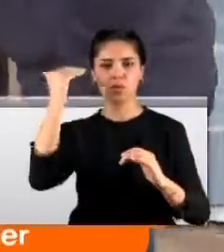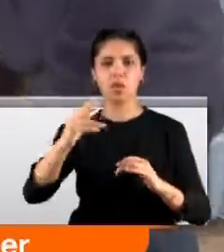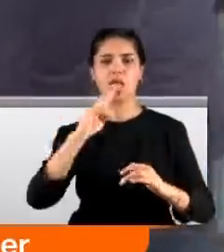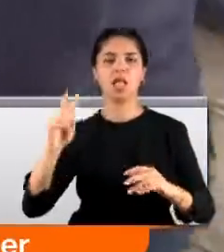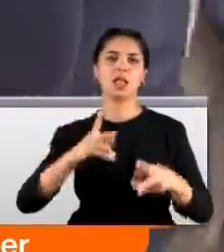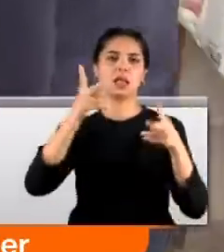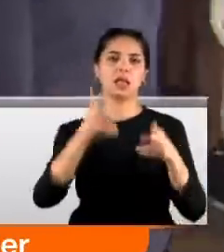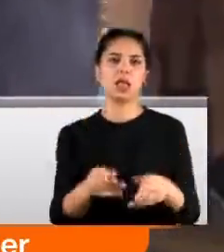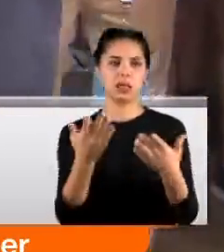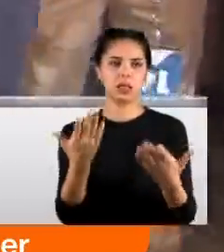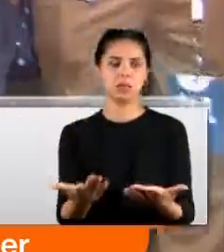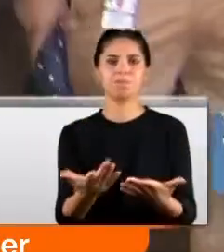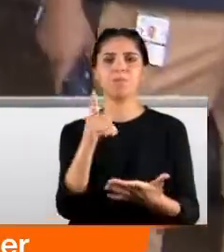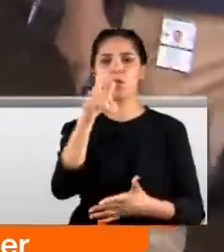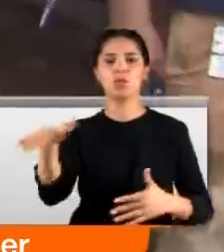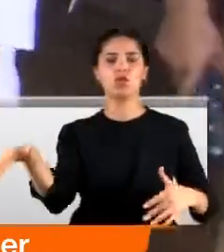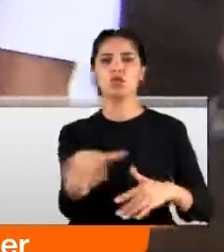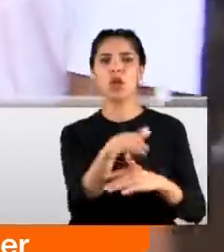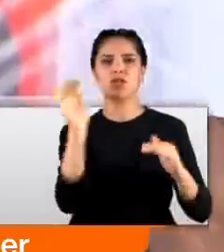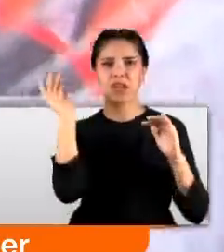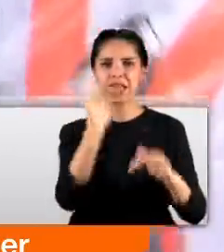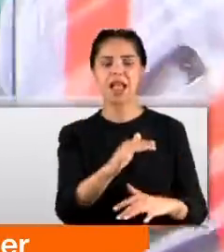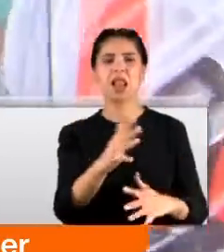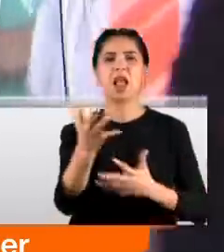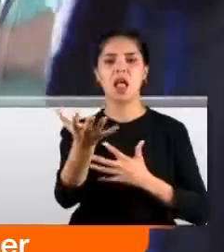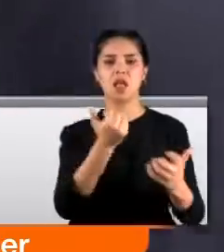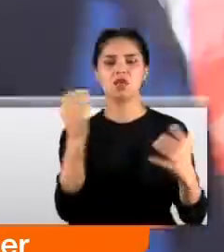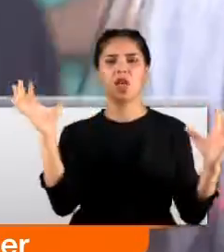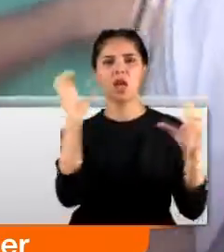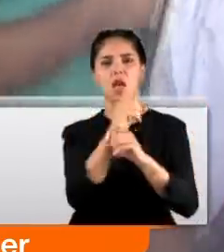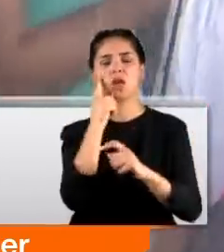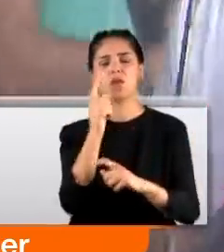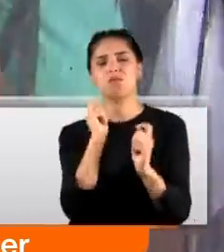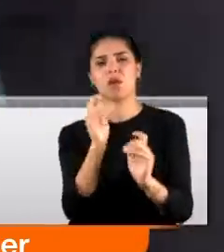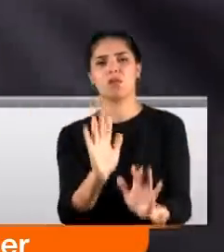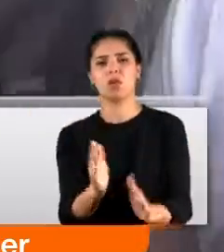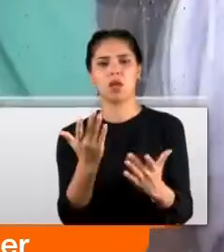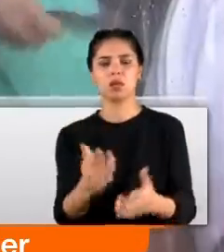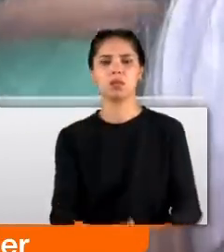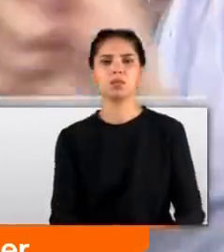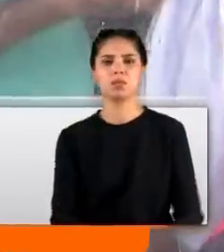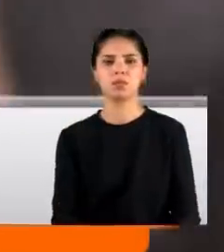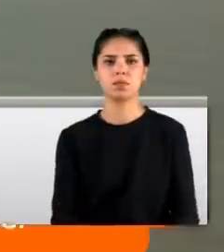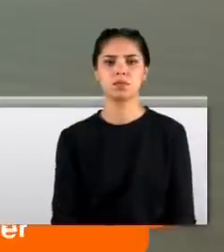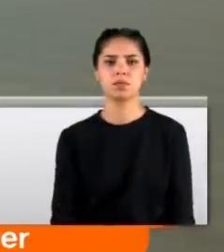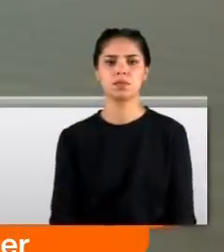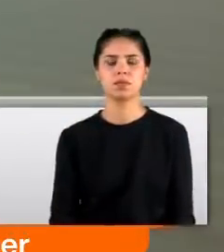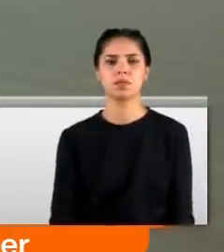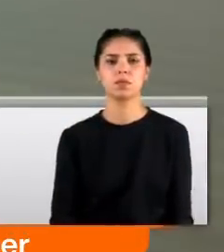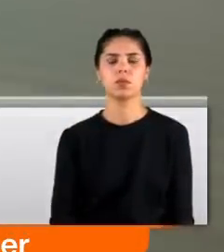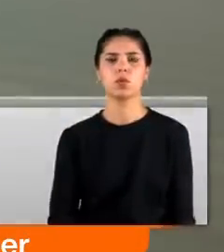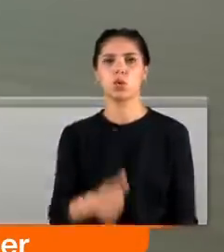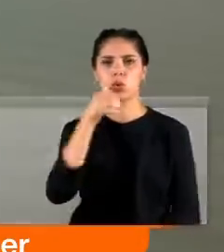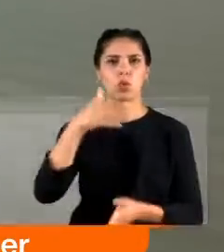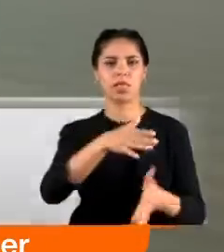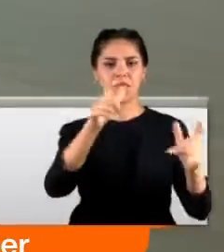elektrik kesintisi yaşandı. Tarihi çarşıya gelenler alışverişi karanlıkta yapmak zorunda kaldı. Dere